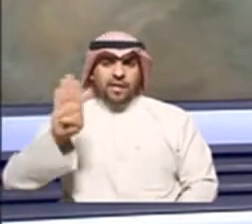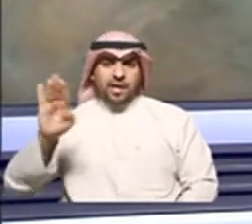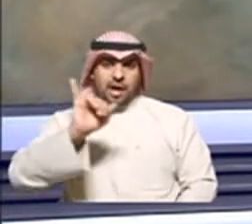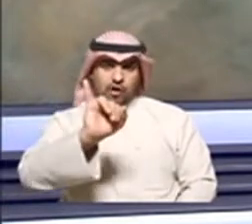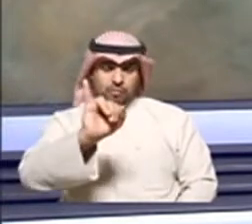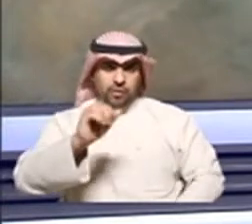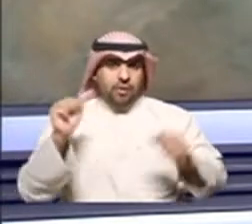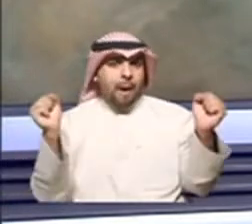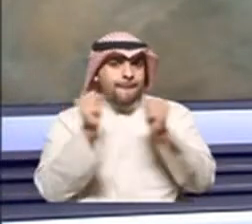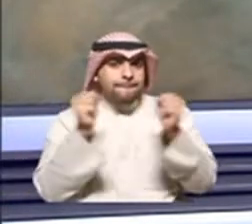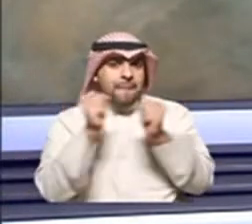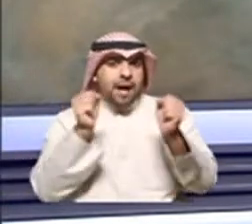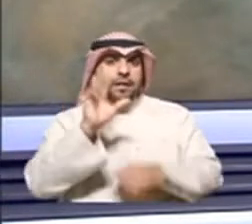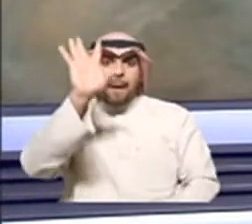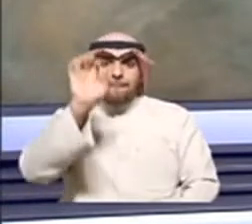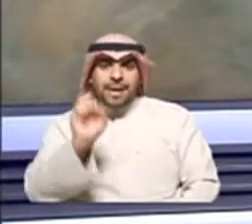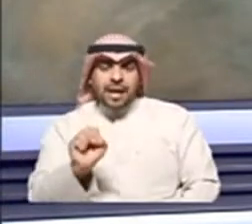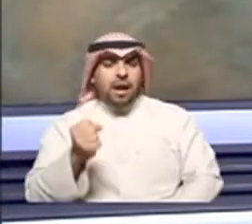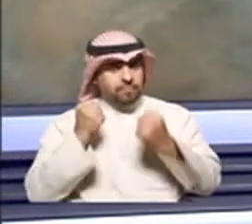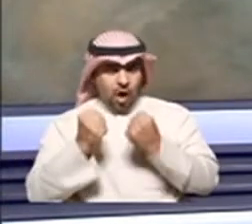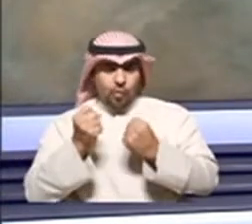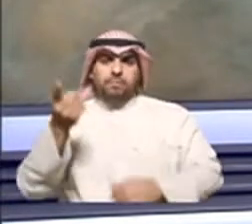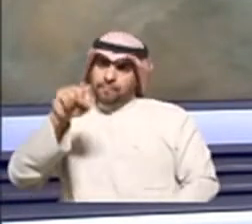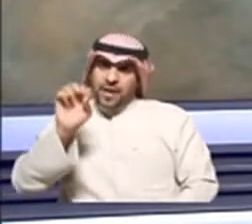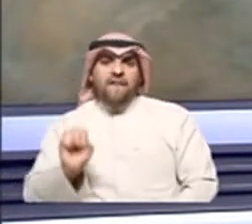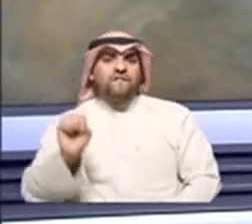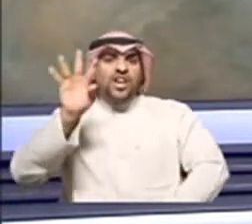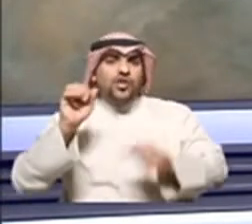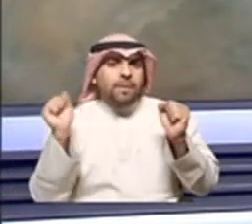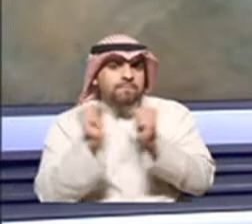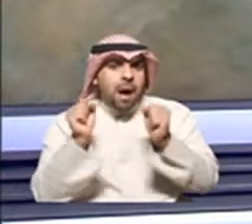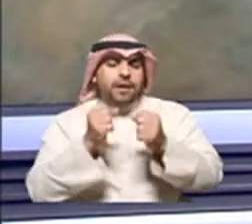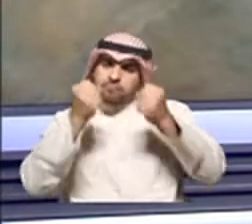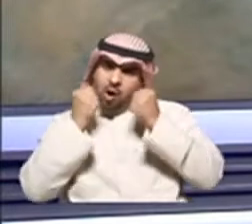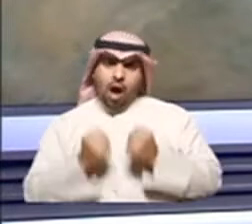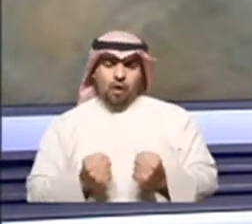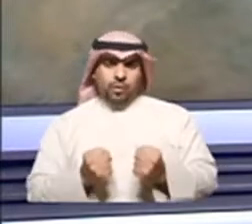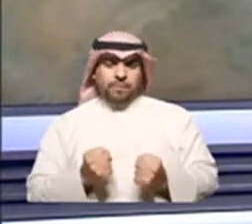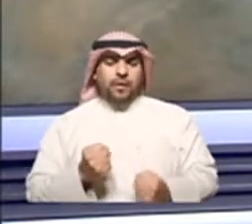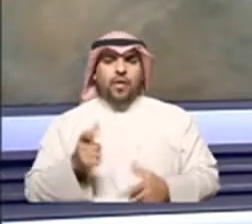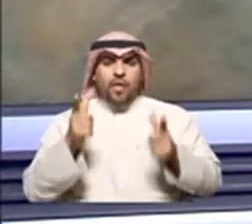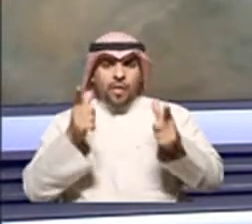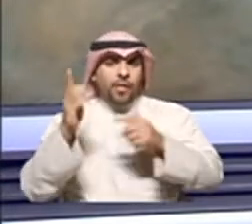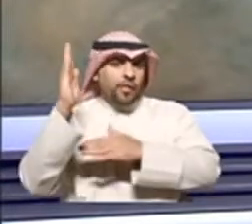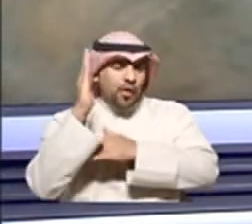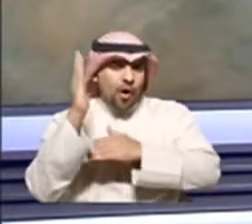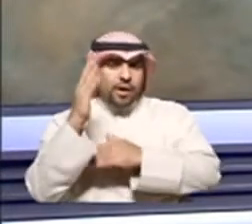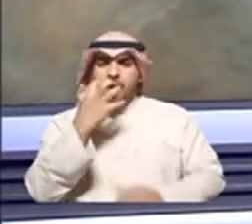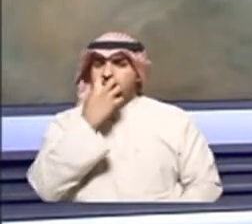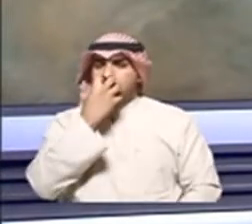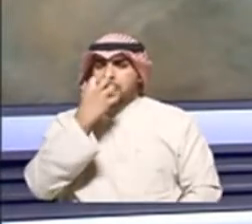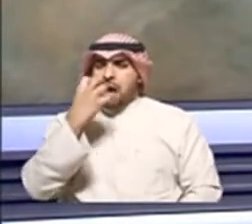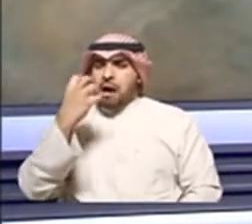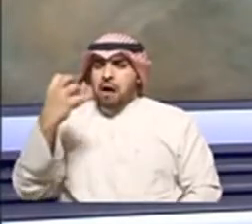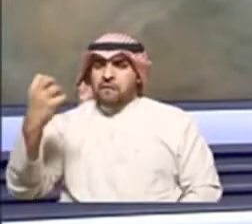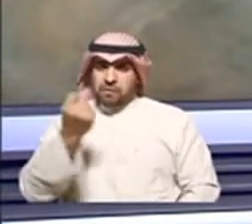في الفترات المتأخرة من الليل والفجر، أما درجات الحرارة خلال فترة النهار متوقع أنها تزداد تدريجيا خلال الأيام القادمة، والاعتدال يميل إلى